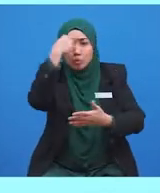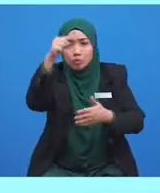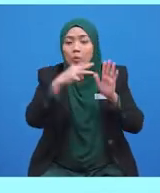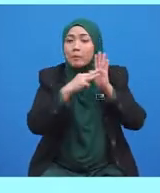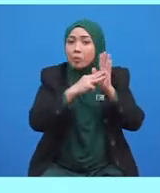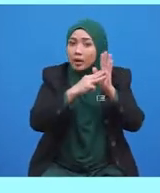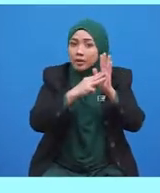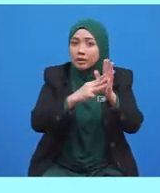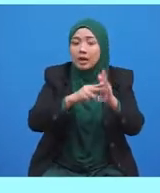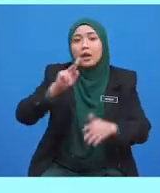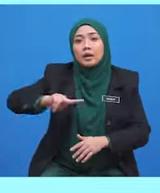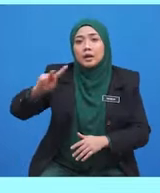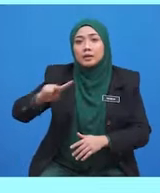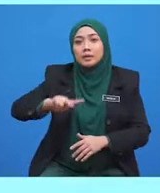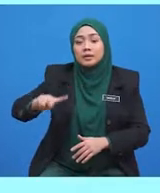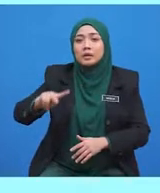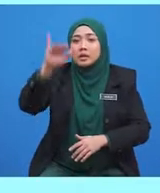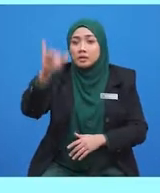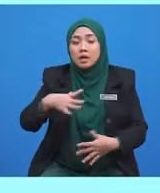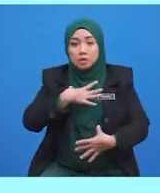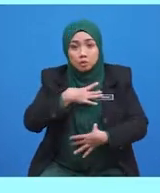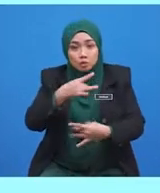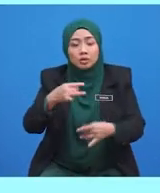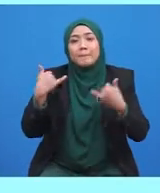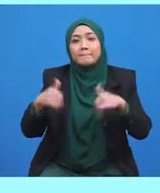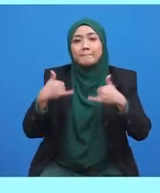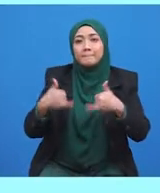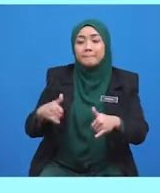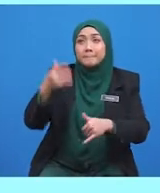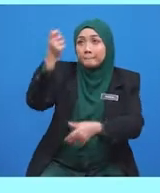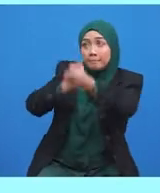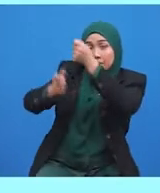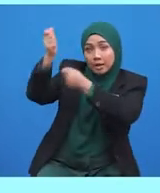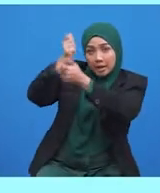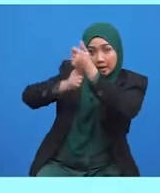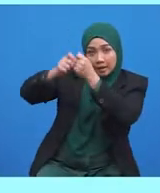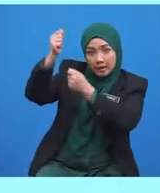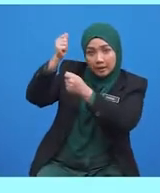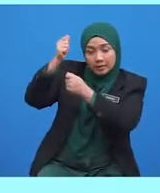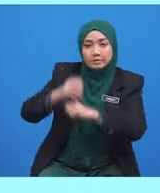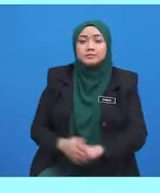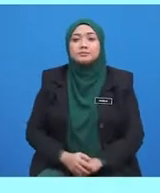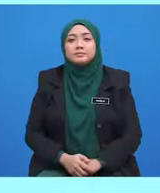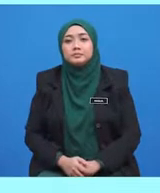untuk mewakili kanak-kanak yang suka bermain layang-layang?